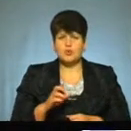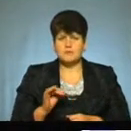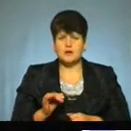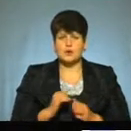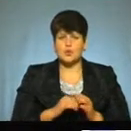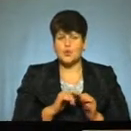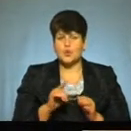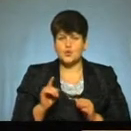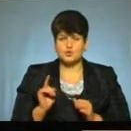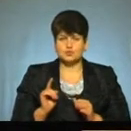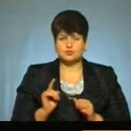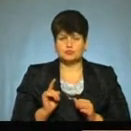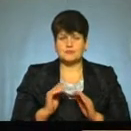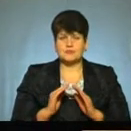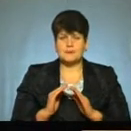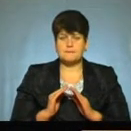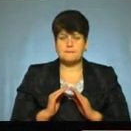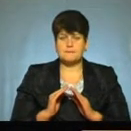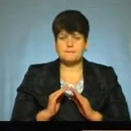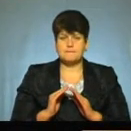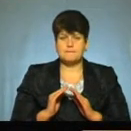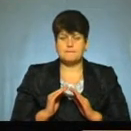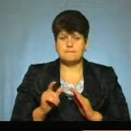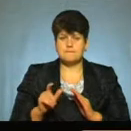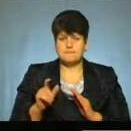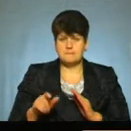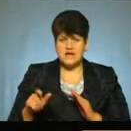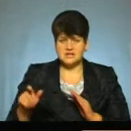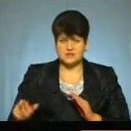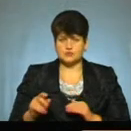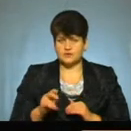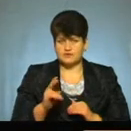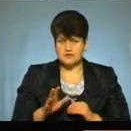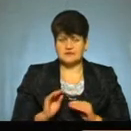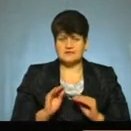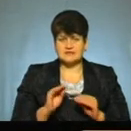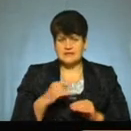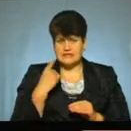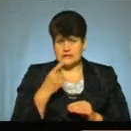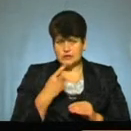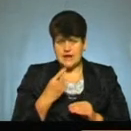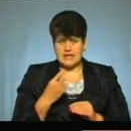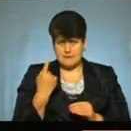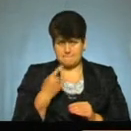кожному мешканцю такої квартири, ну це можна встановити індивідуально такий